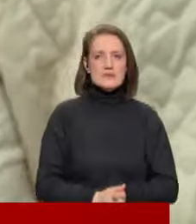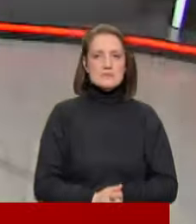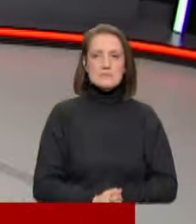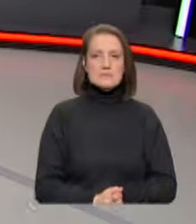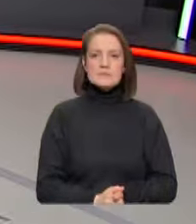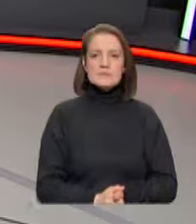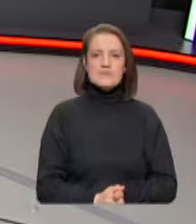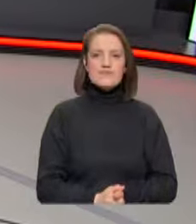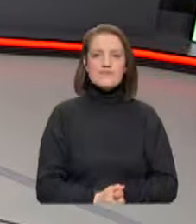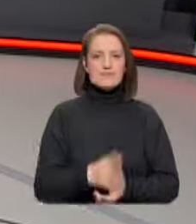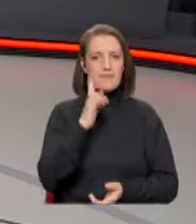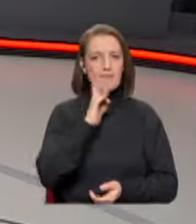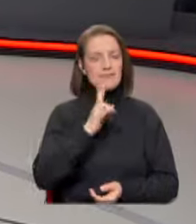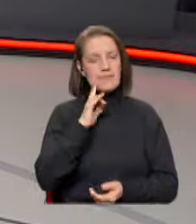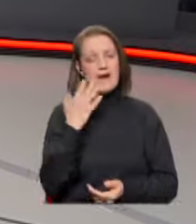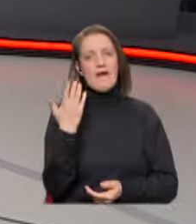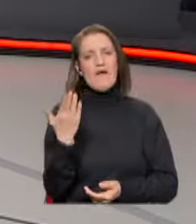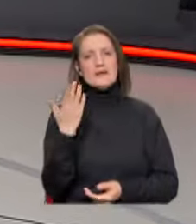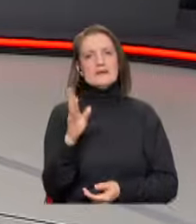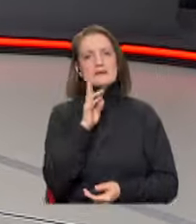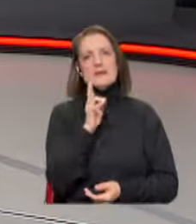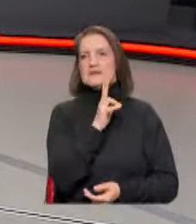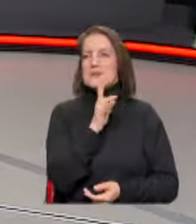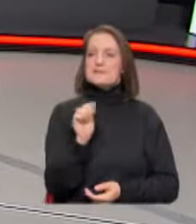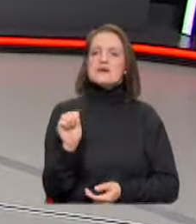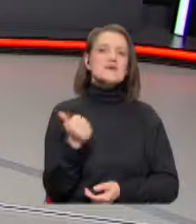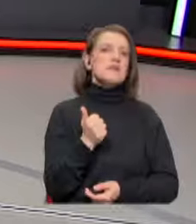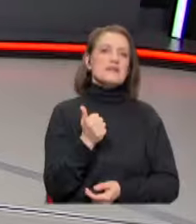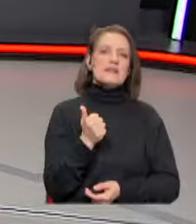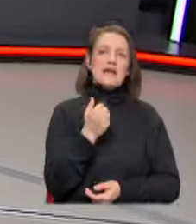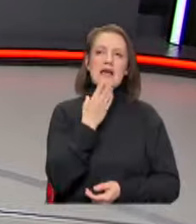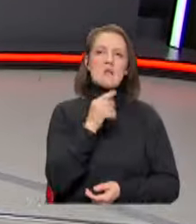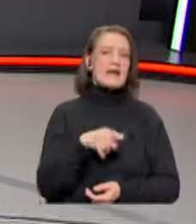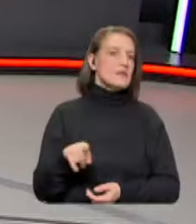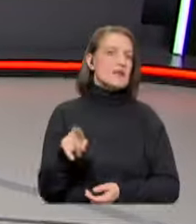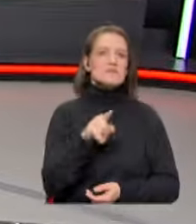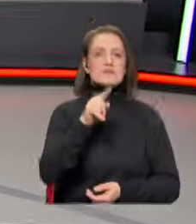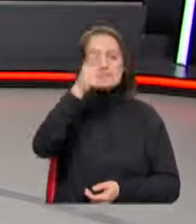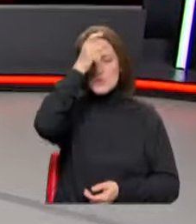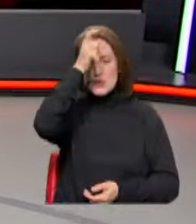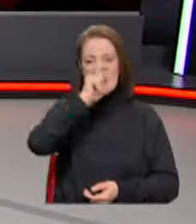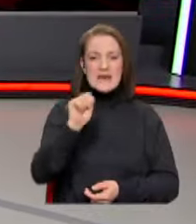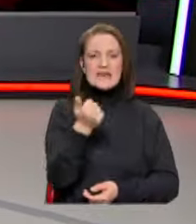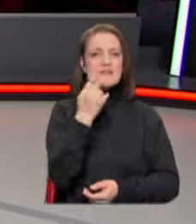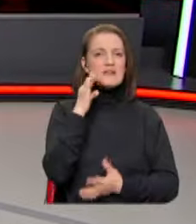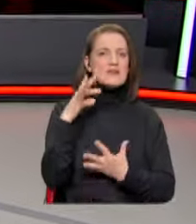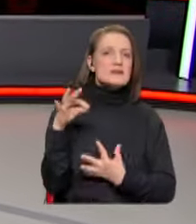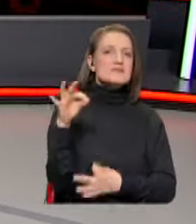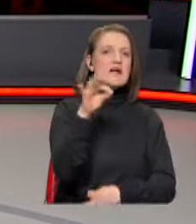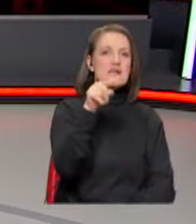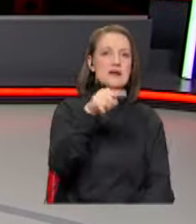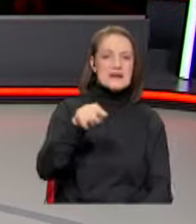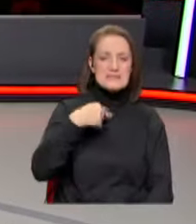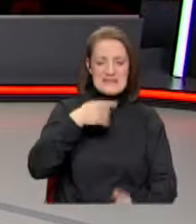yansımadı Efendim Ah teyzem kıymetli emeklilerimiz Bu ülkenin kıymetli insanları biz